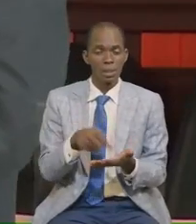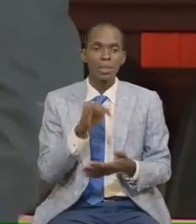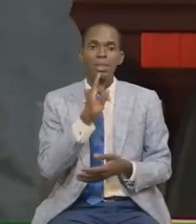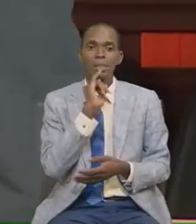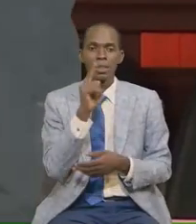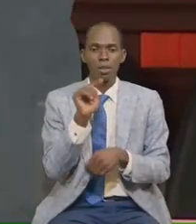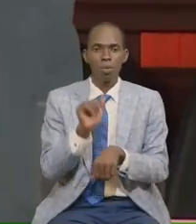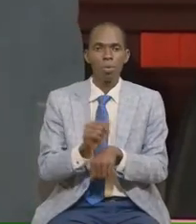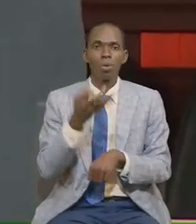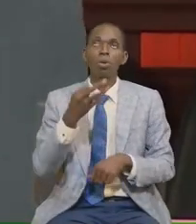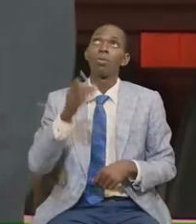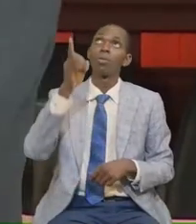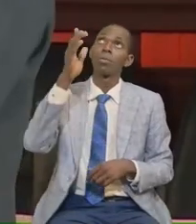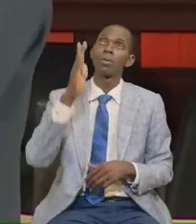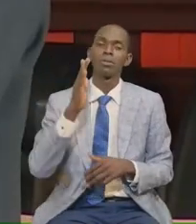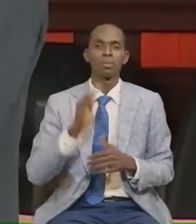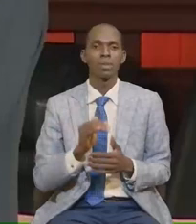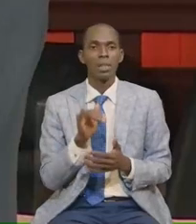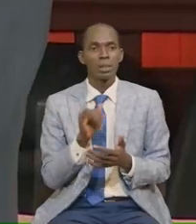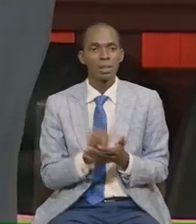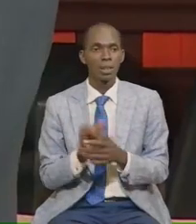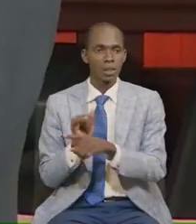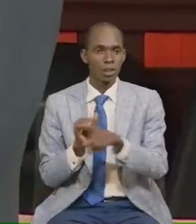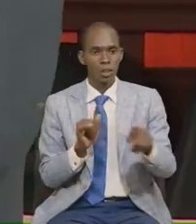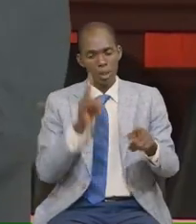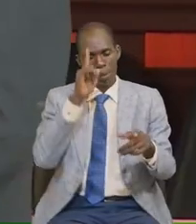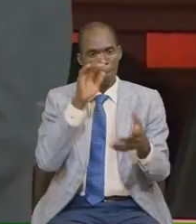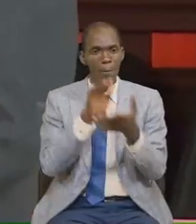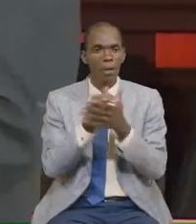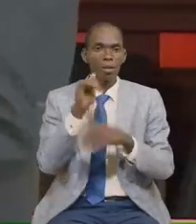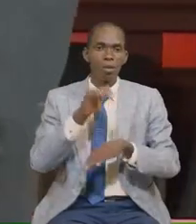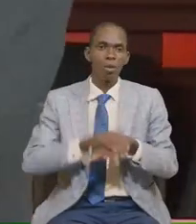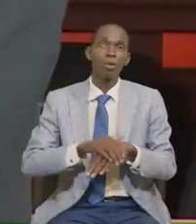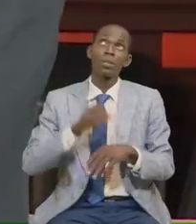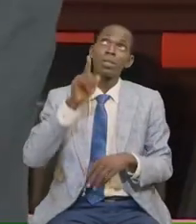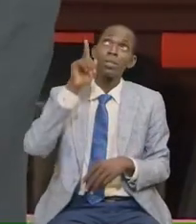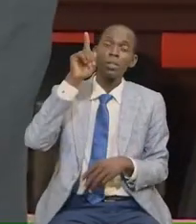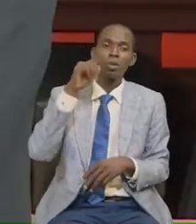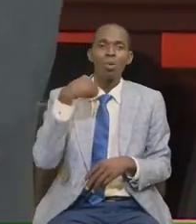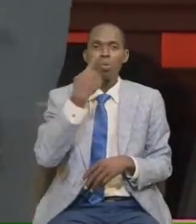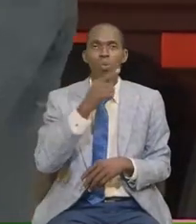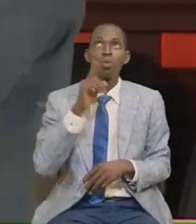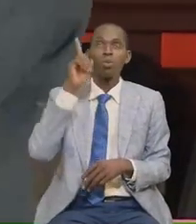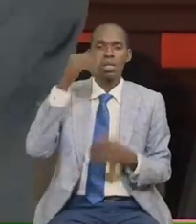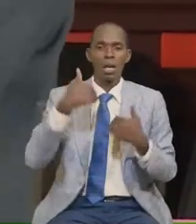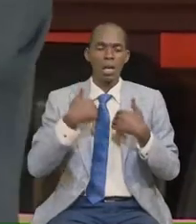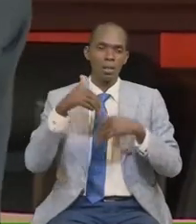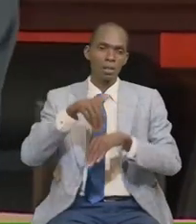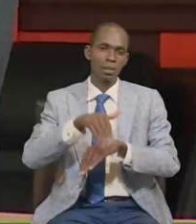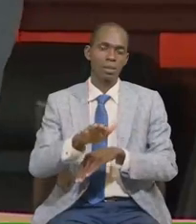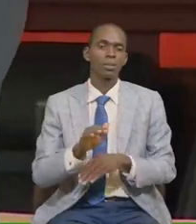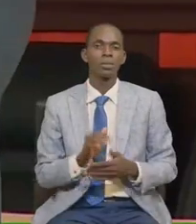L'œuvre de Dieu, c'est que vous croyez en celui qu'il a envoyé. Et dit